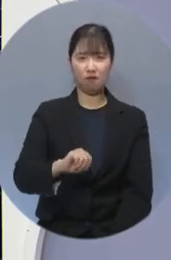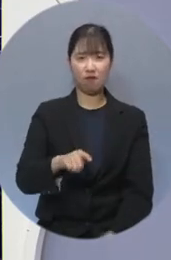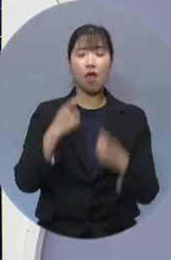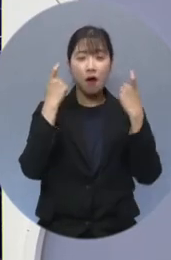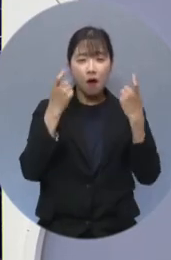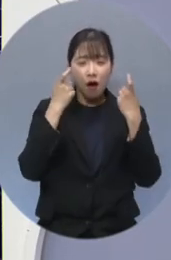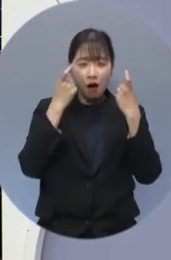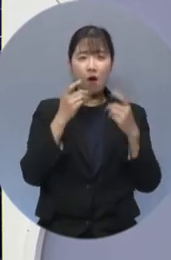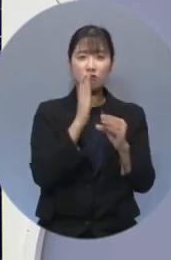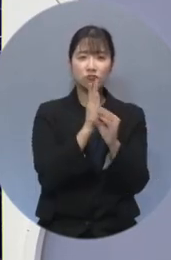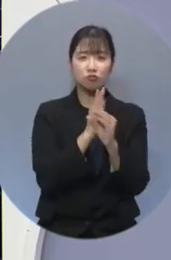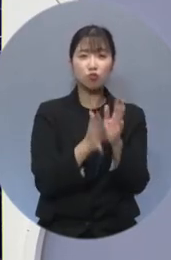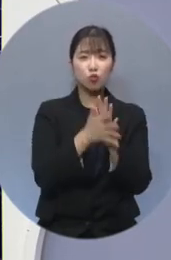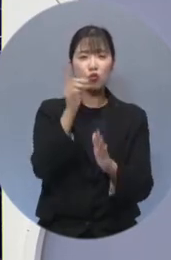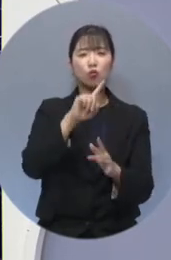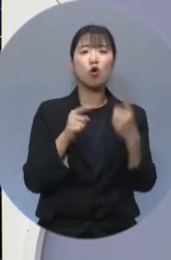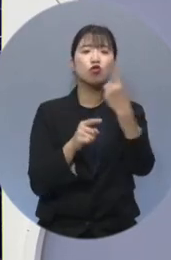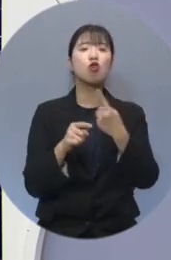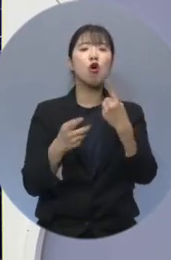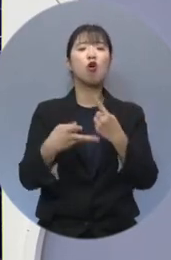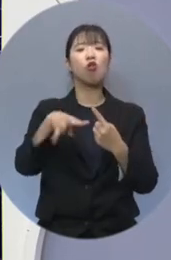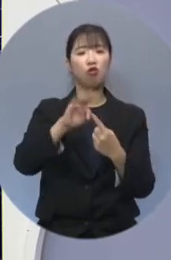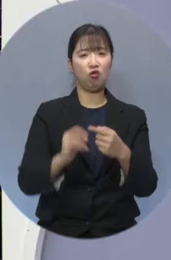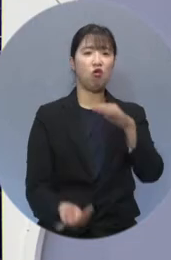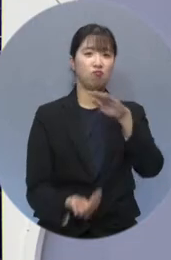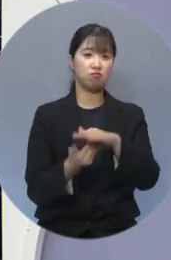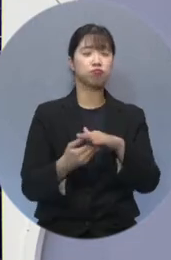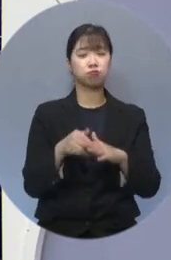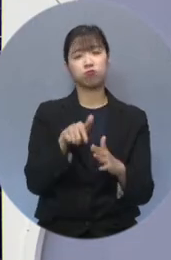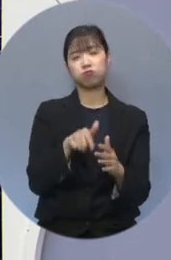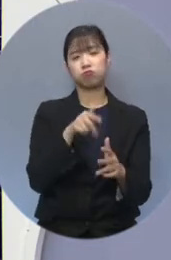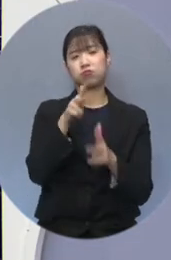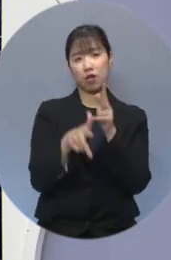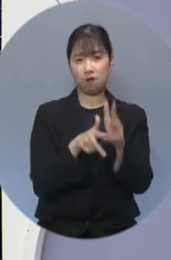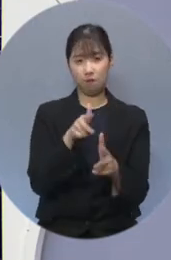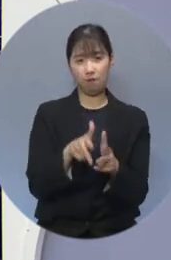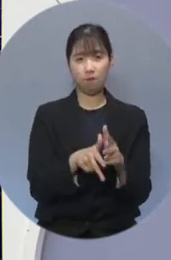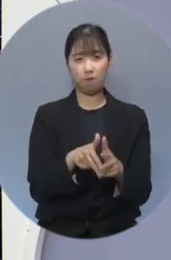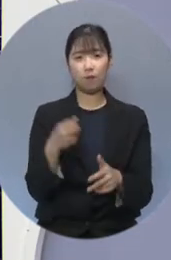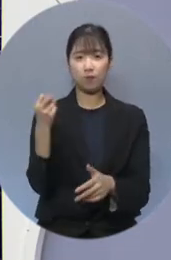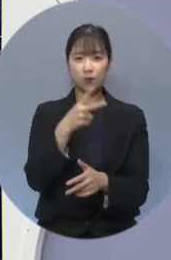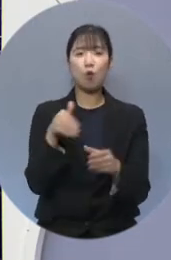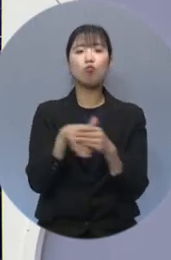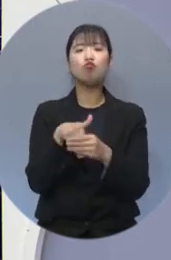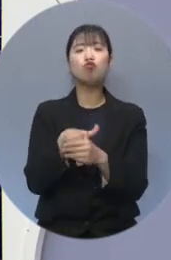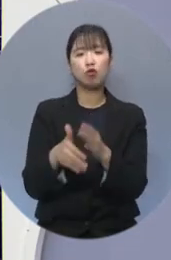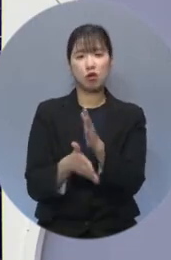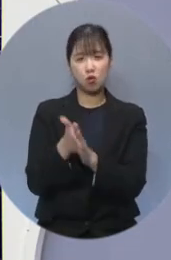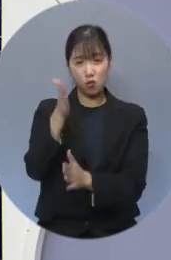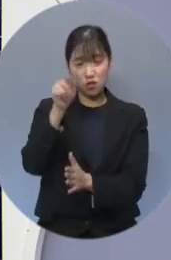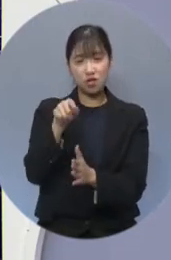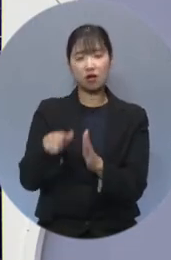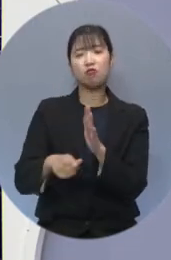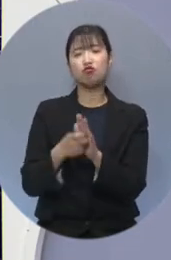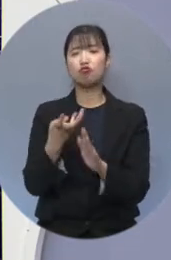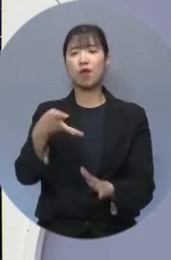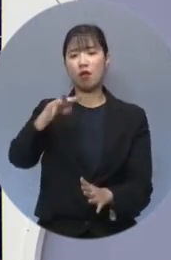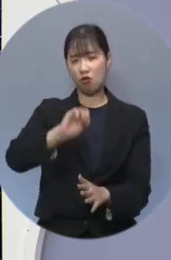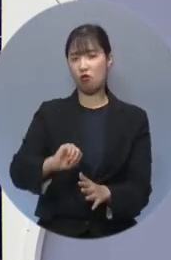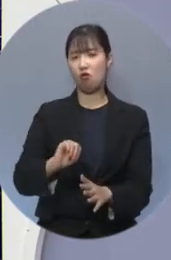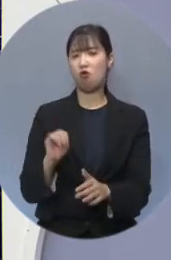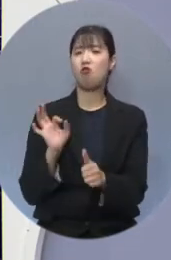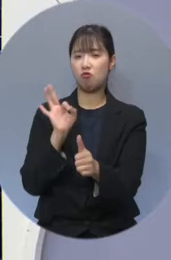도시는 천억 원대를 지원하는 사업이고 또 문화도시도 수백억을 지원하는 사업이고